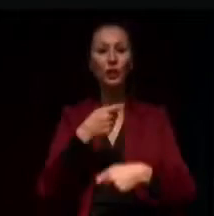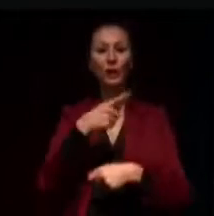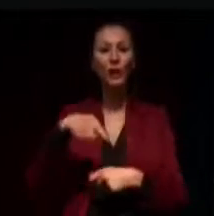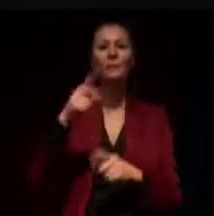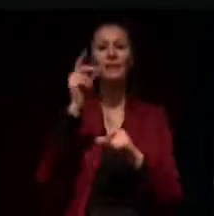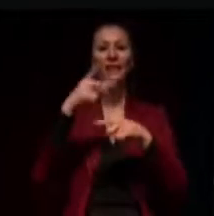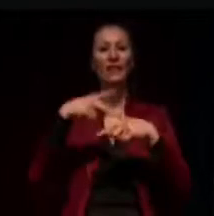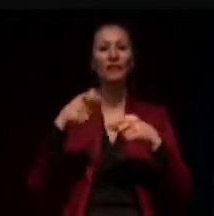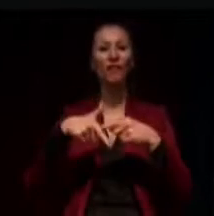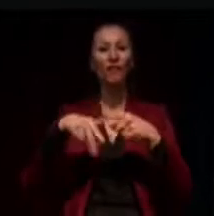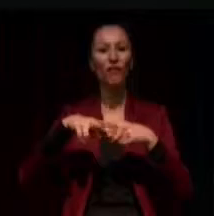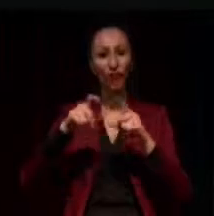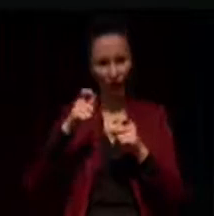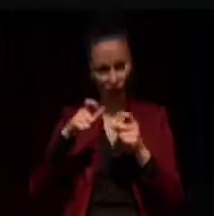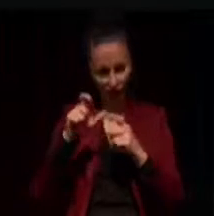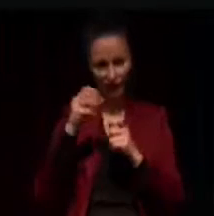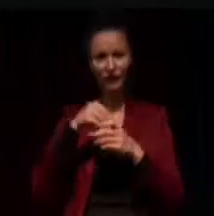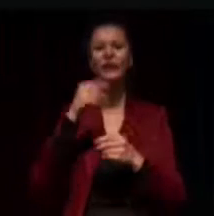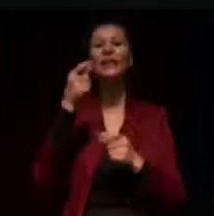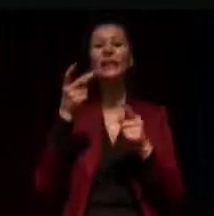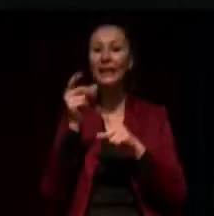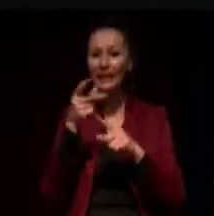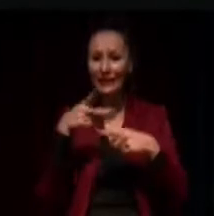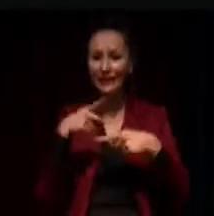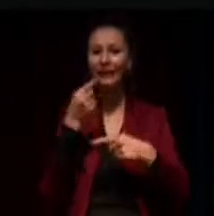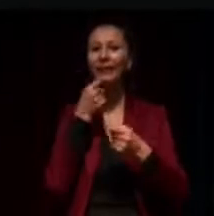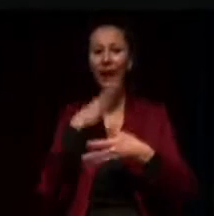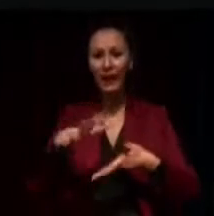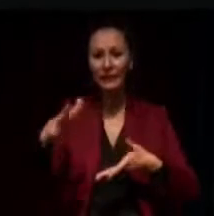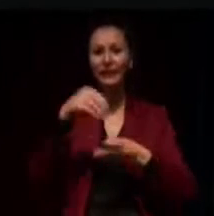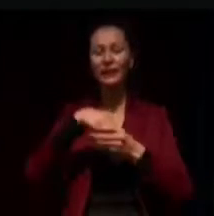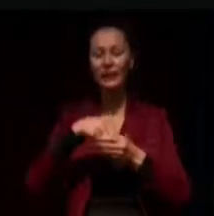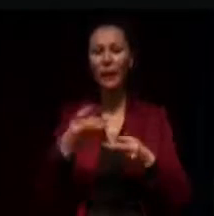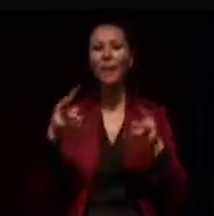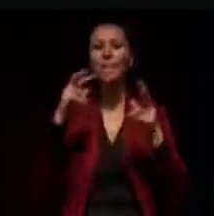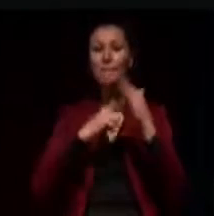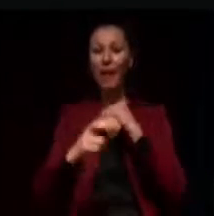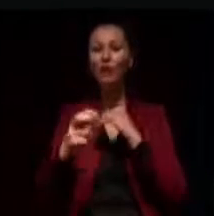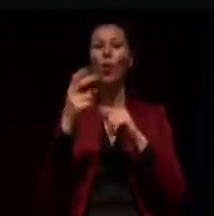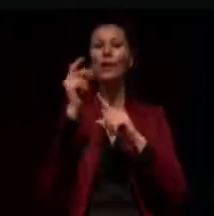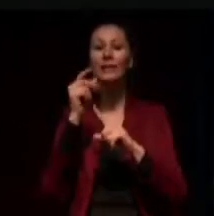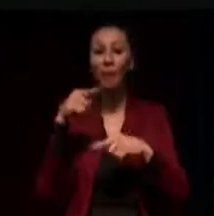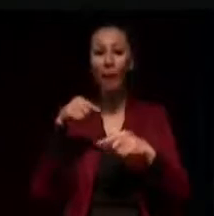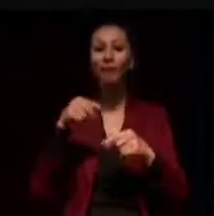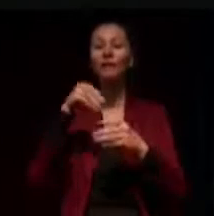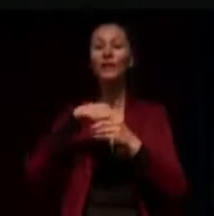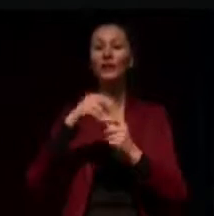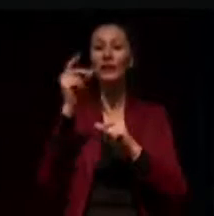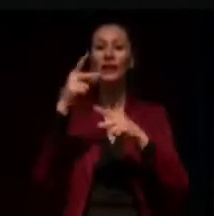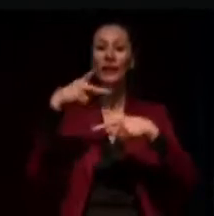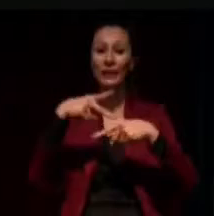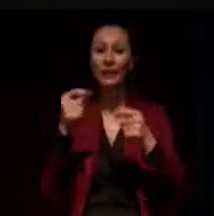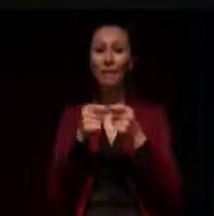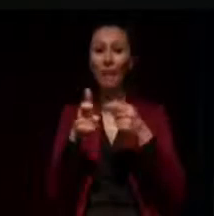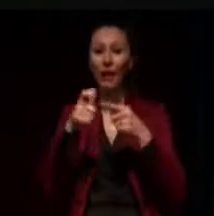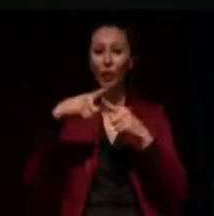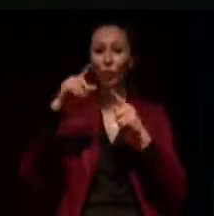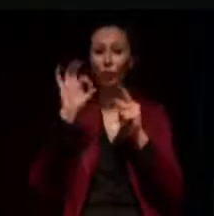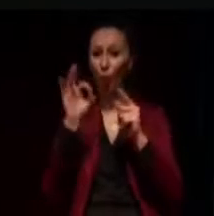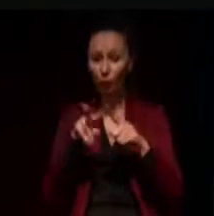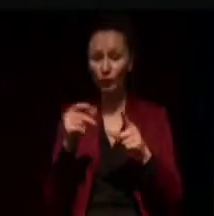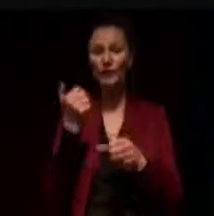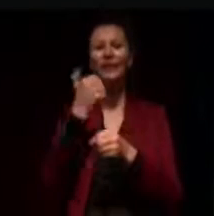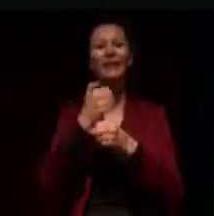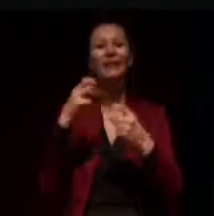Şirketlerimiz İSFAŞ, Ege Şehir Planlama, İzdeniz, Metro, İzdoğa, Ünübel, İzelman, İzulaş, İzbeton, Grand